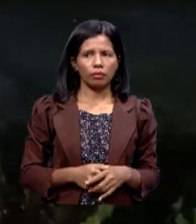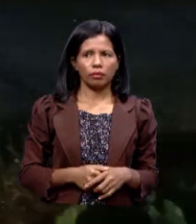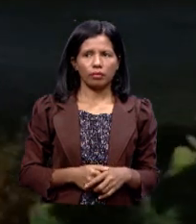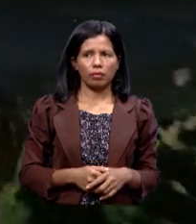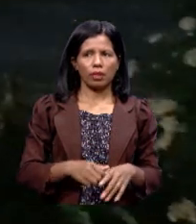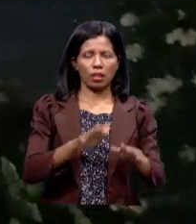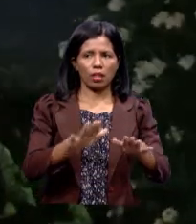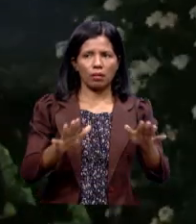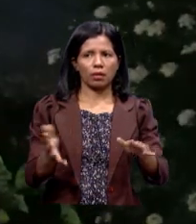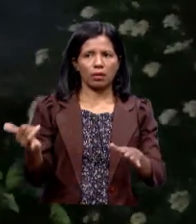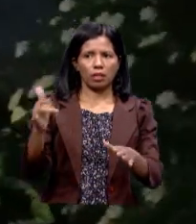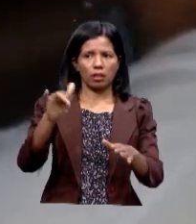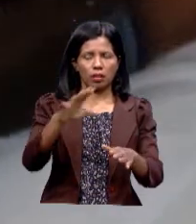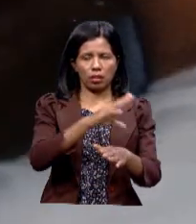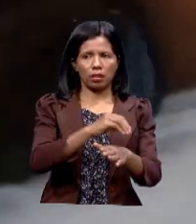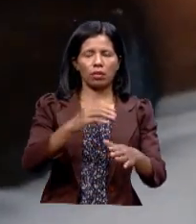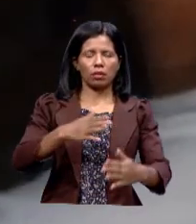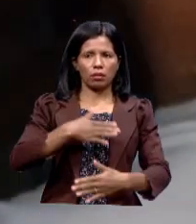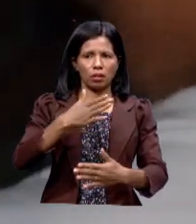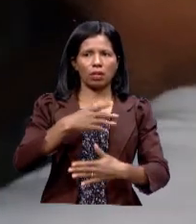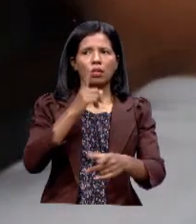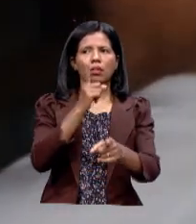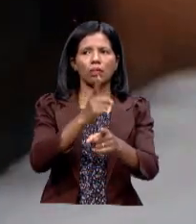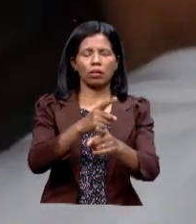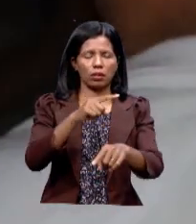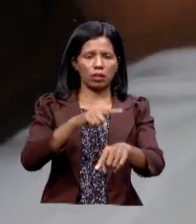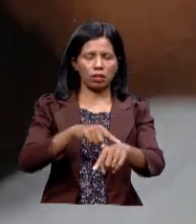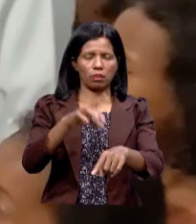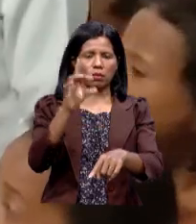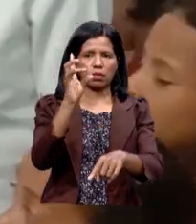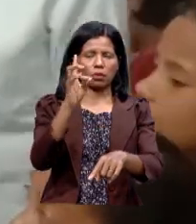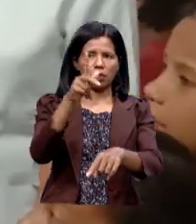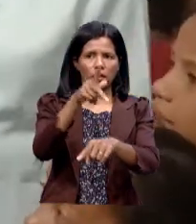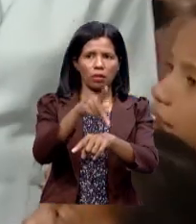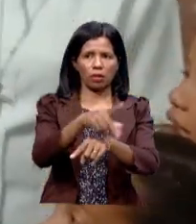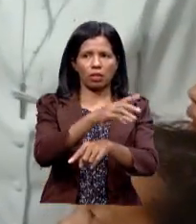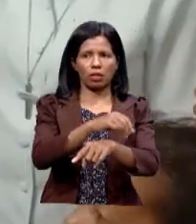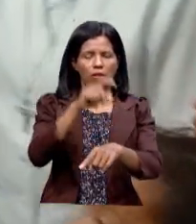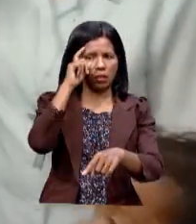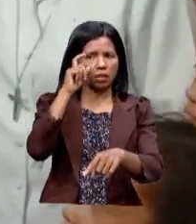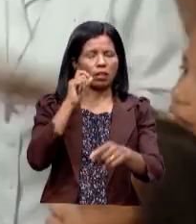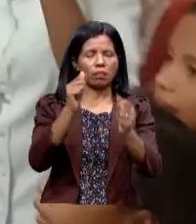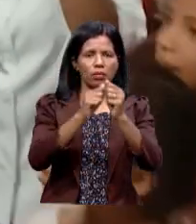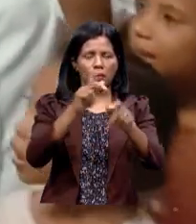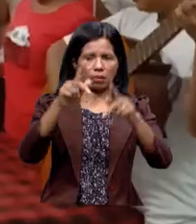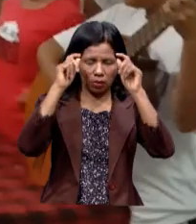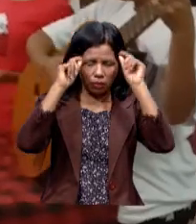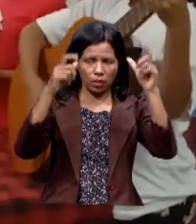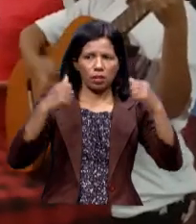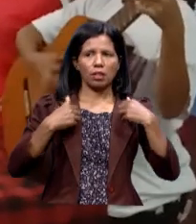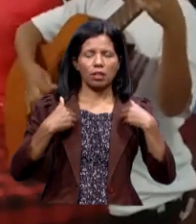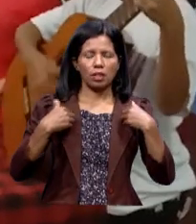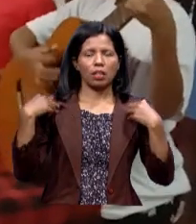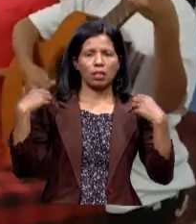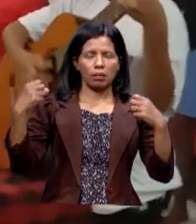Labarik sira ia orfonatu Dominikana kontenti tebe sa foin ia tuku hitu kalan kai ralasan anagus maung akompanyo si Timoruan ane be iak bit hakat